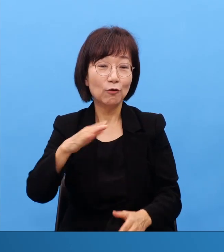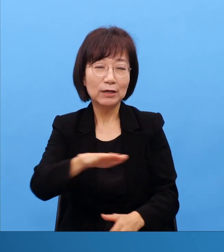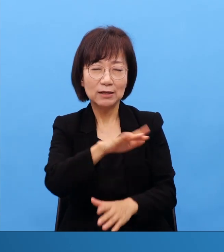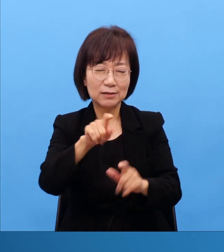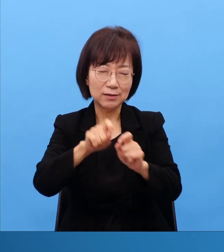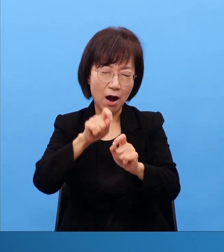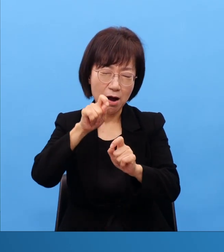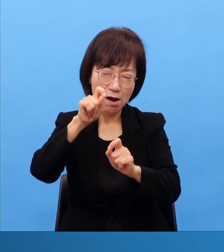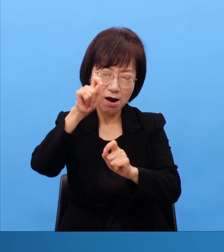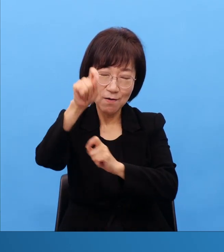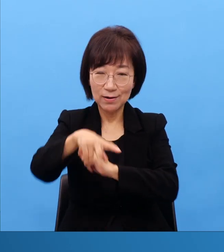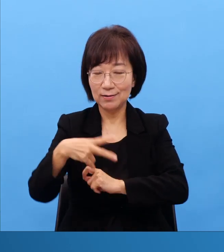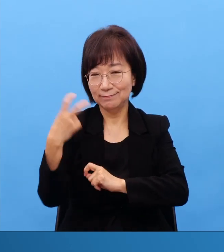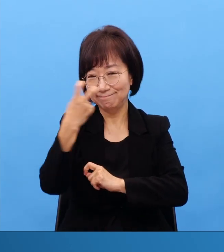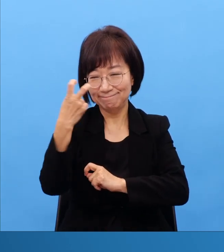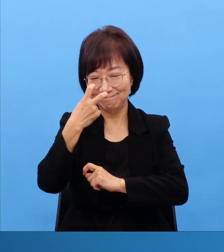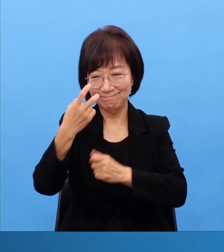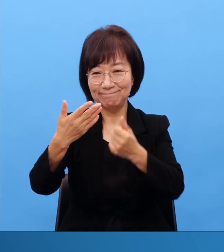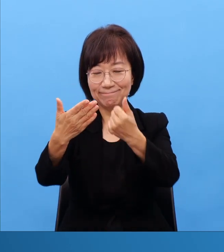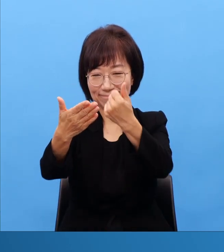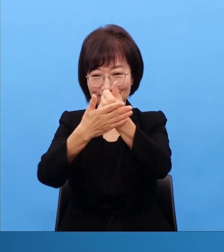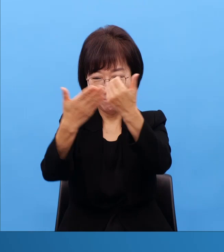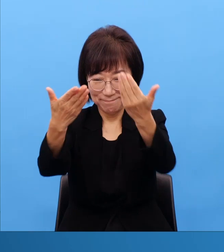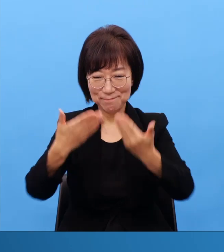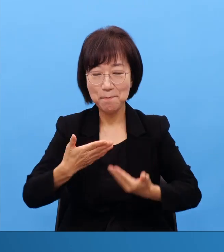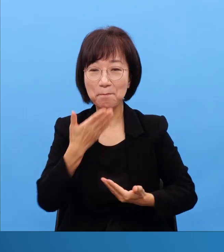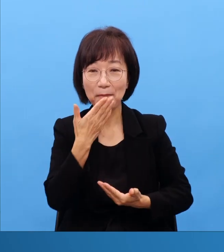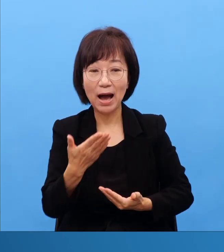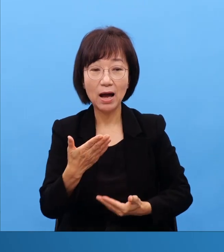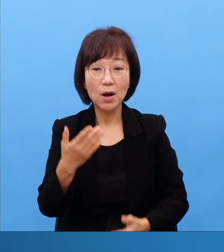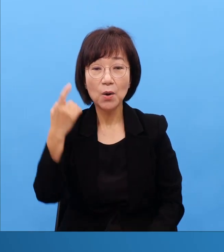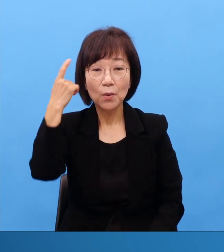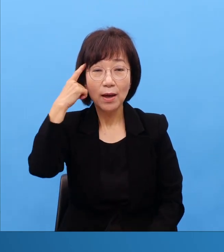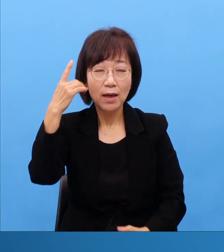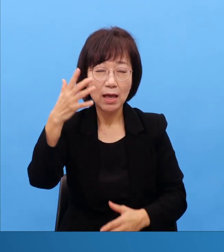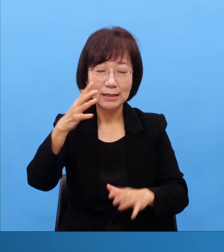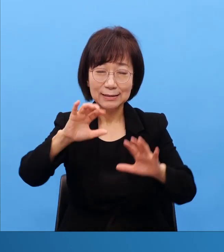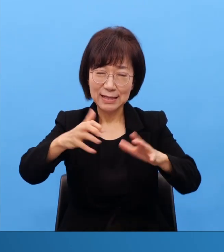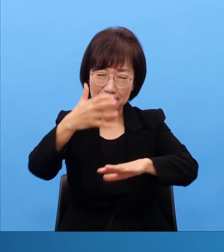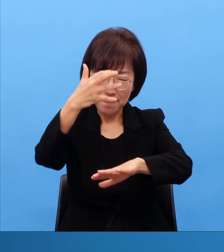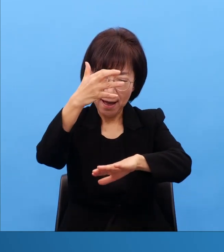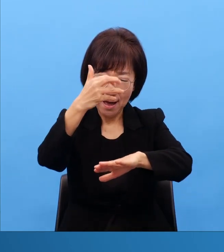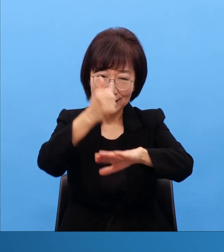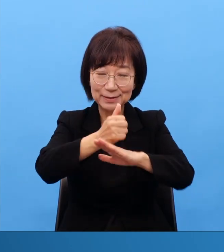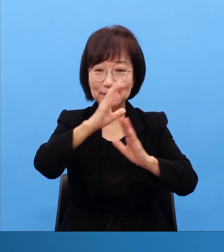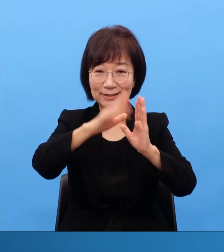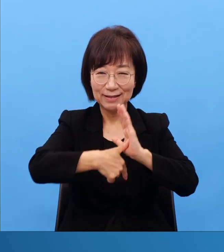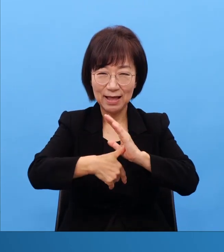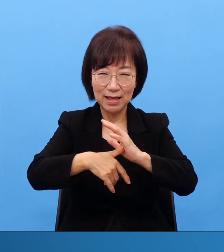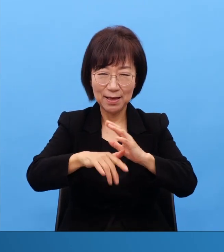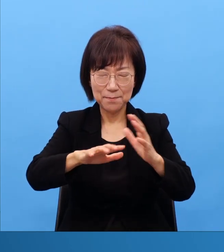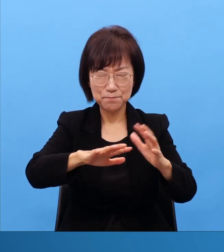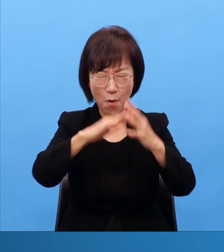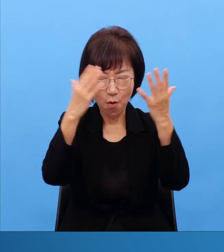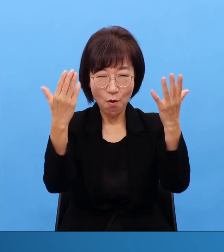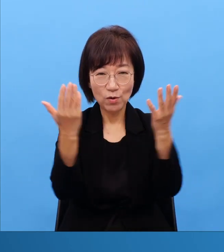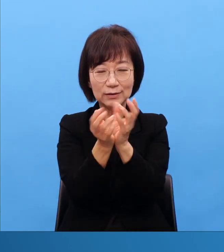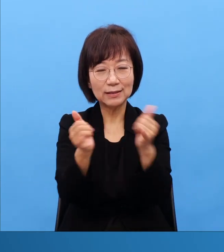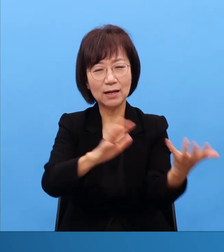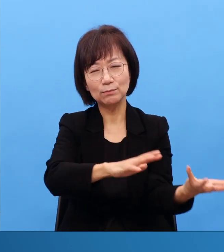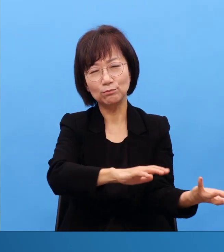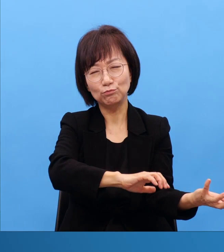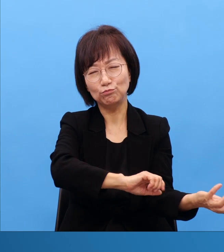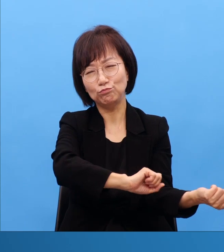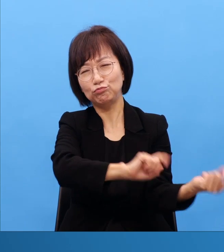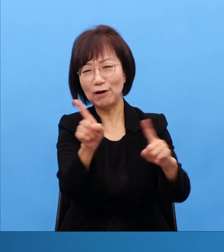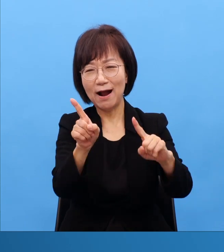the guarantee of the eternal things. 제일 마지막 때 모두 부활해서 Because in the end time, 지옥 아니면 천국 갑니다. All will be resurrected, and then